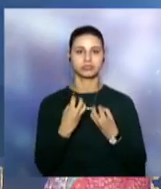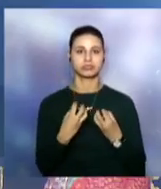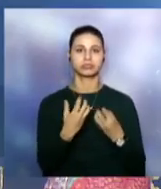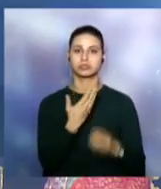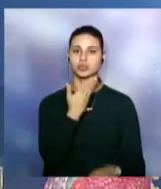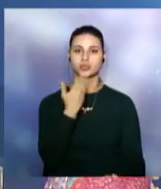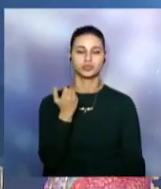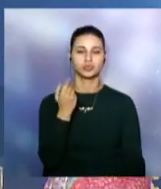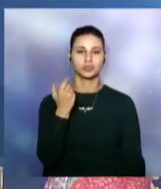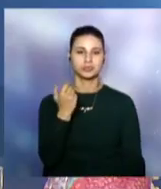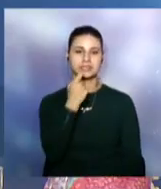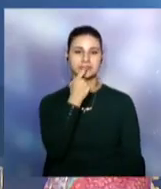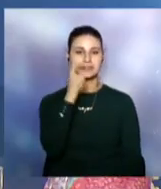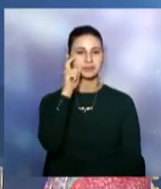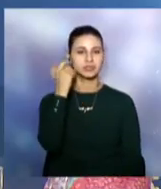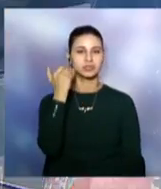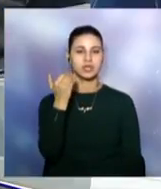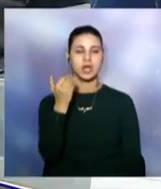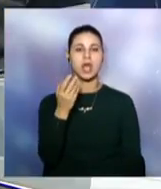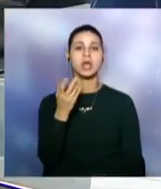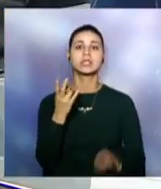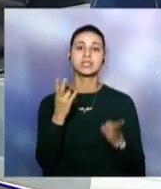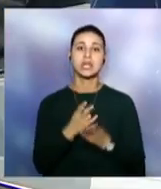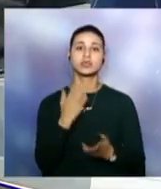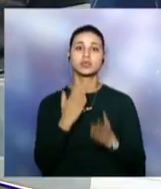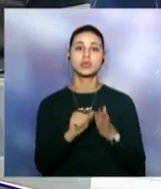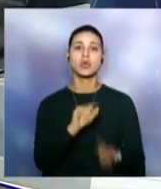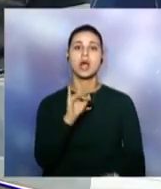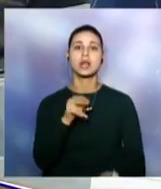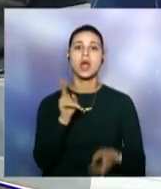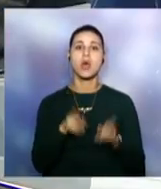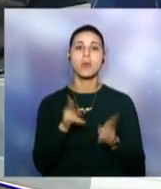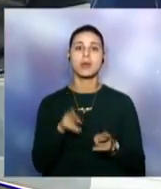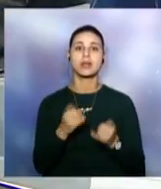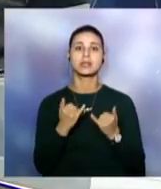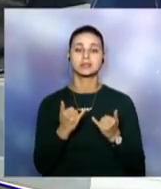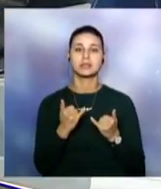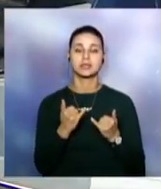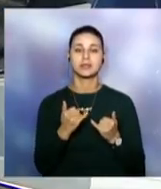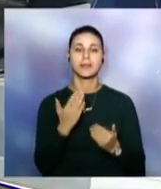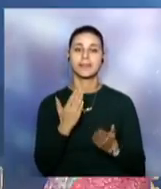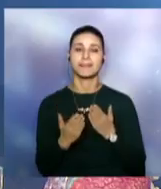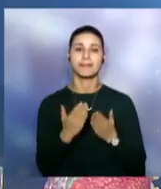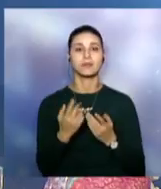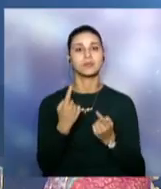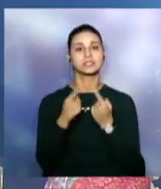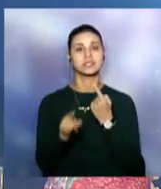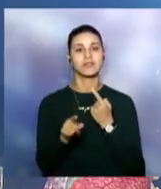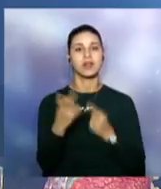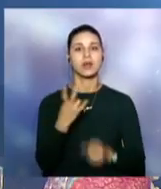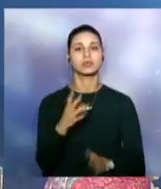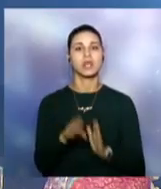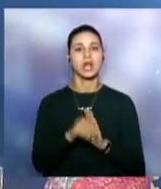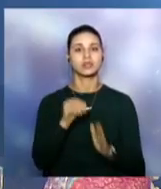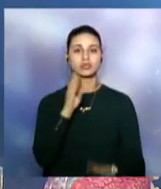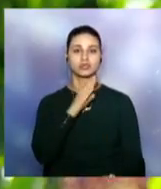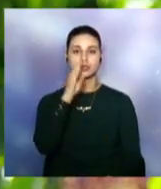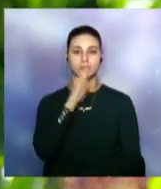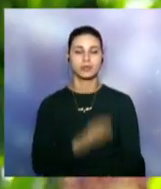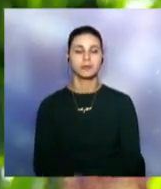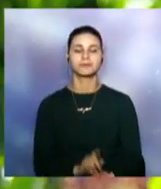საქმე. საჭიროა თუ არა ქირურგიული ჩარევა? თუ სხვა გვარი ტაქტიკა უნდა აერჩიოს